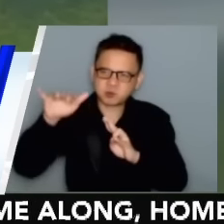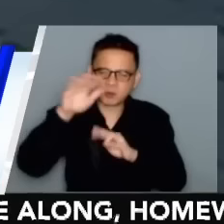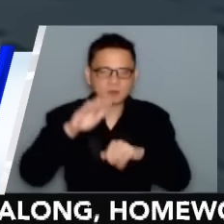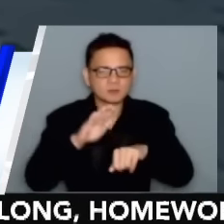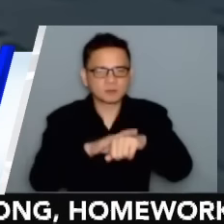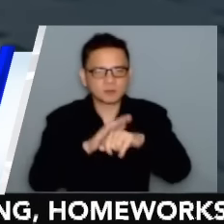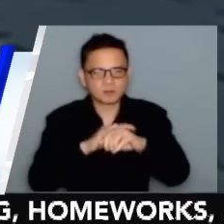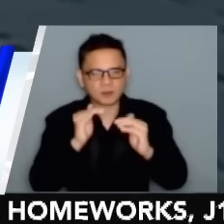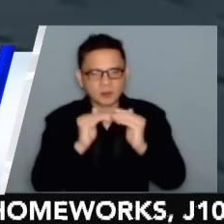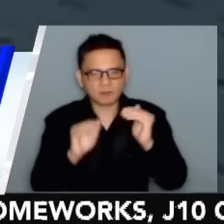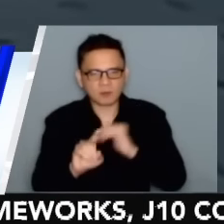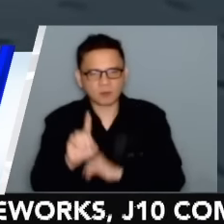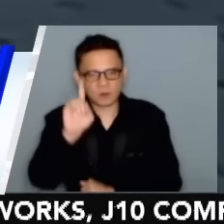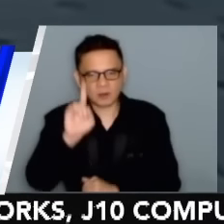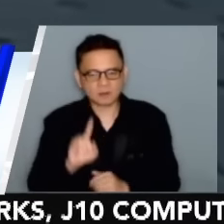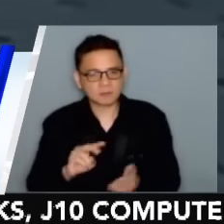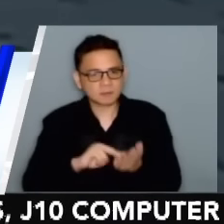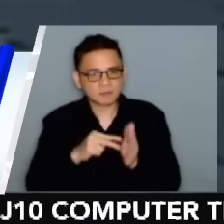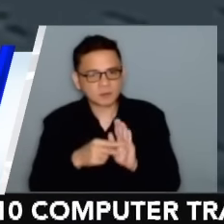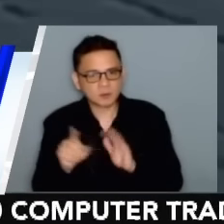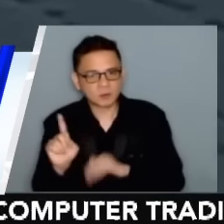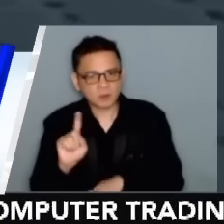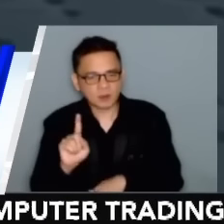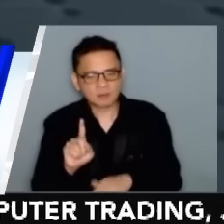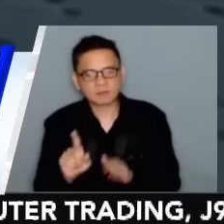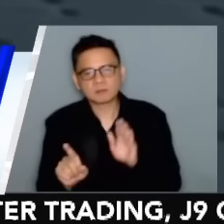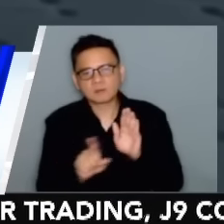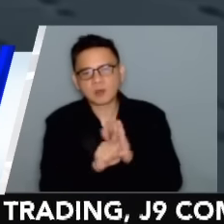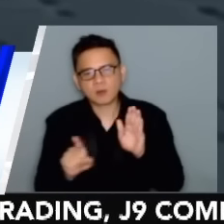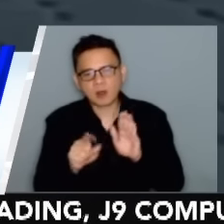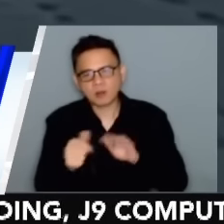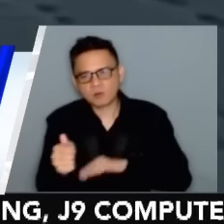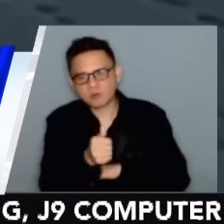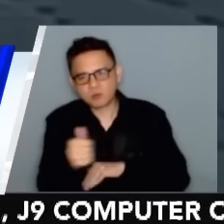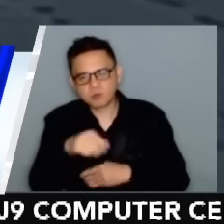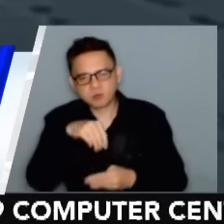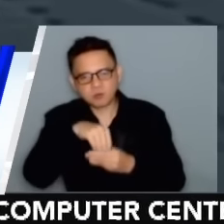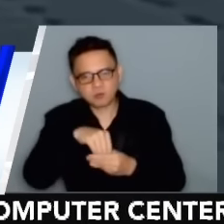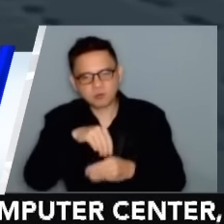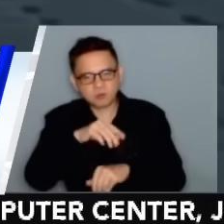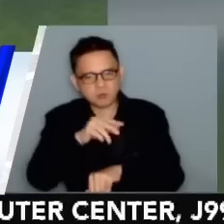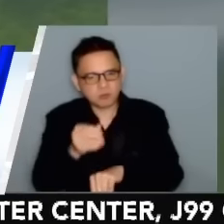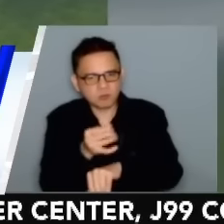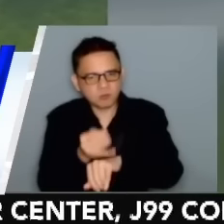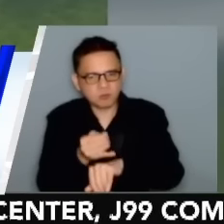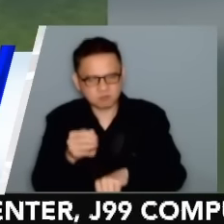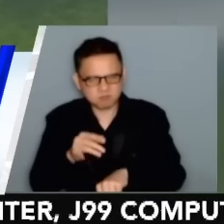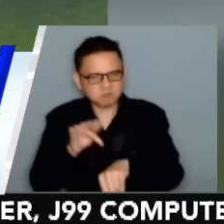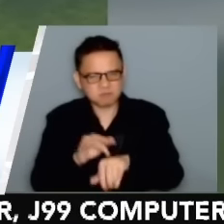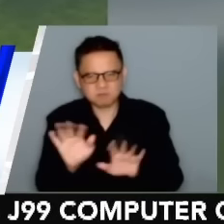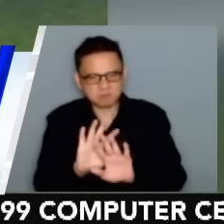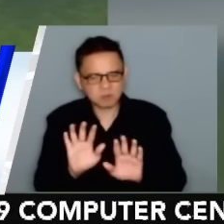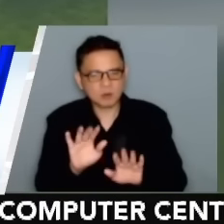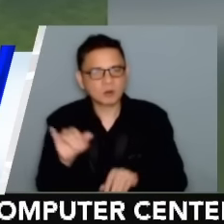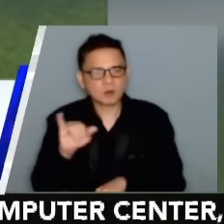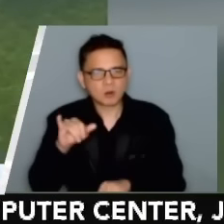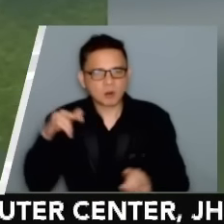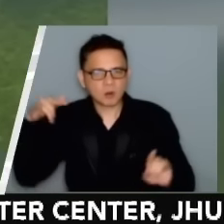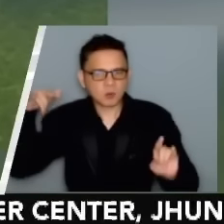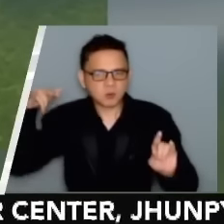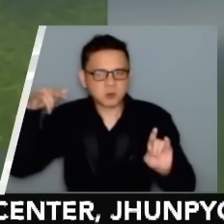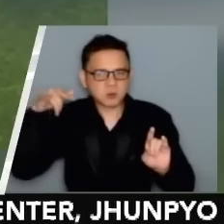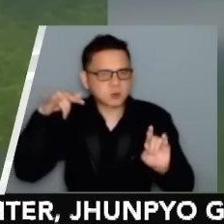Taal ibig sabihin bawal pa rin po ang pagpasok sa isla ng bulkan pati ang paglipad ng mga eroplano malapit sa